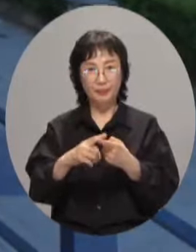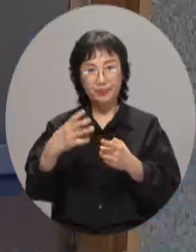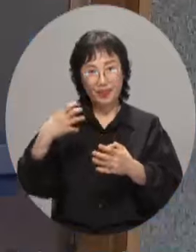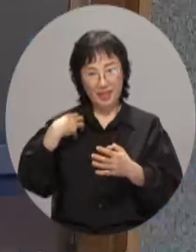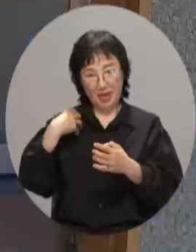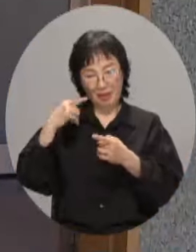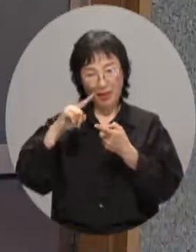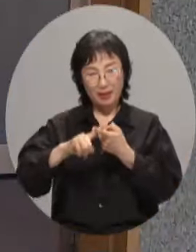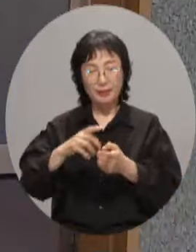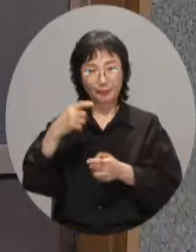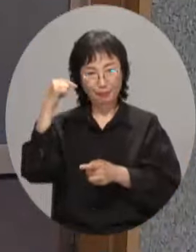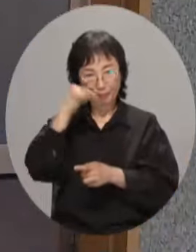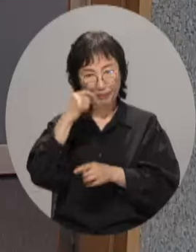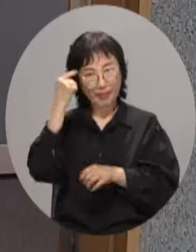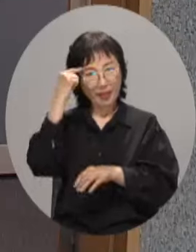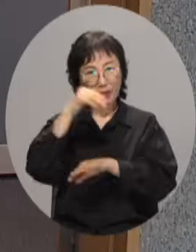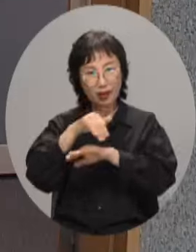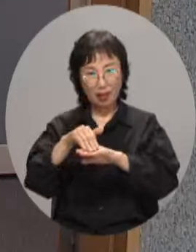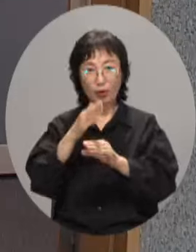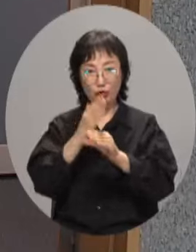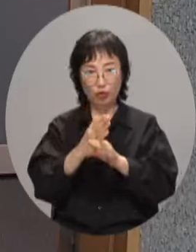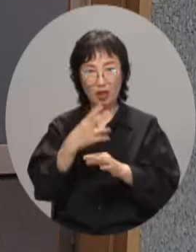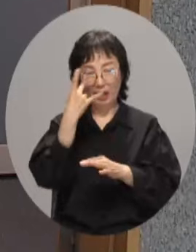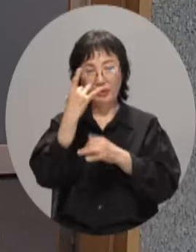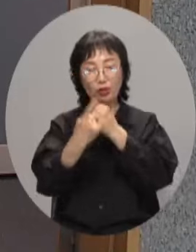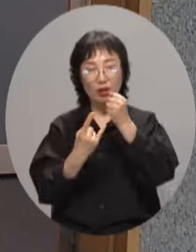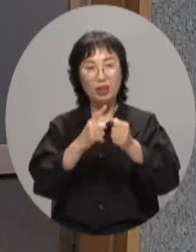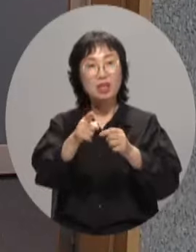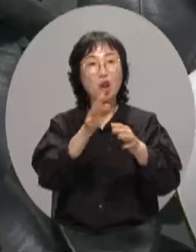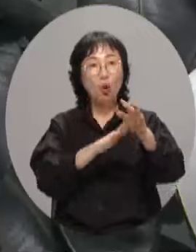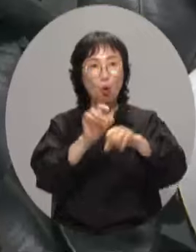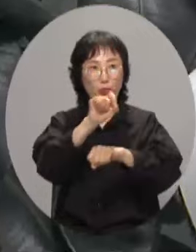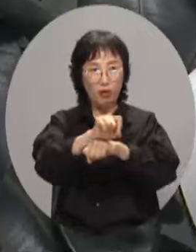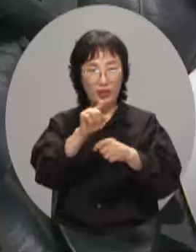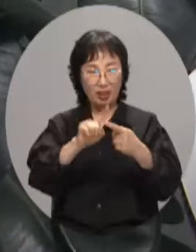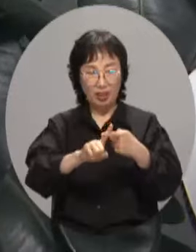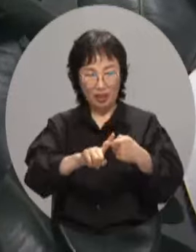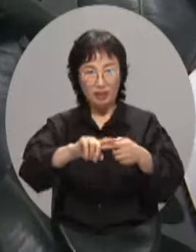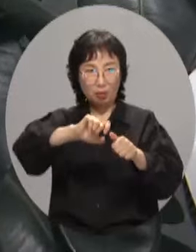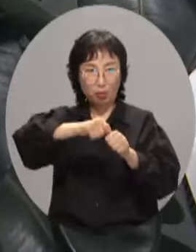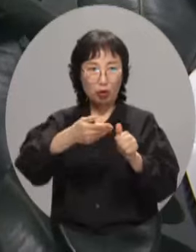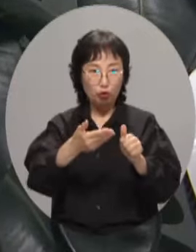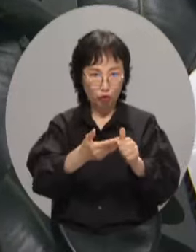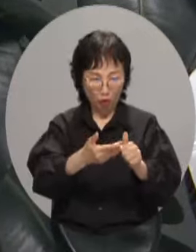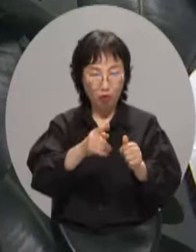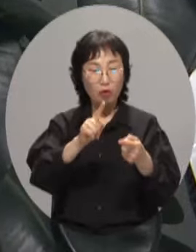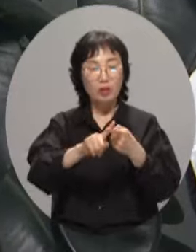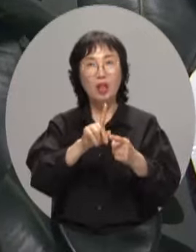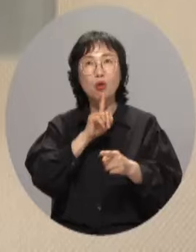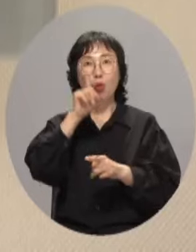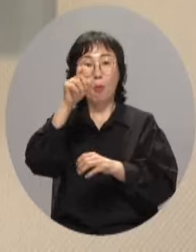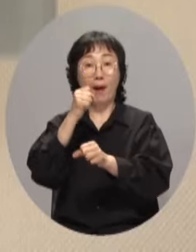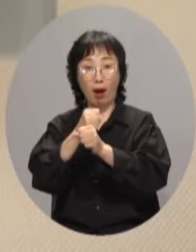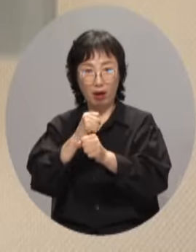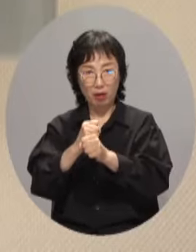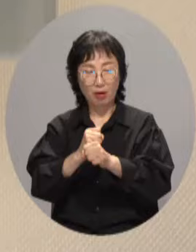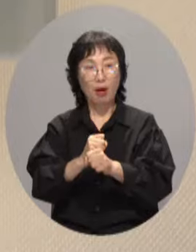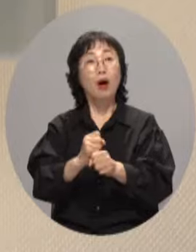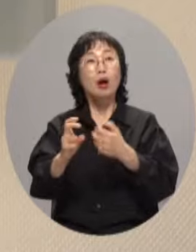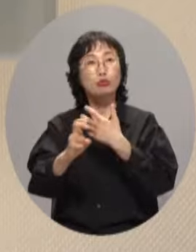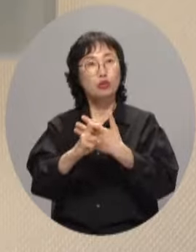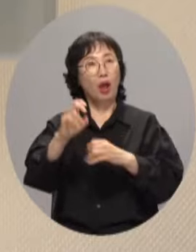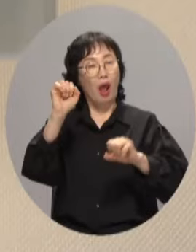계획입니다. 감사위는 즉시 해당 공무원에 대한 중징계를 요청하고 배임 혐의로 고발하는 한편